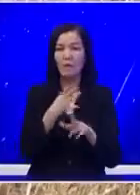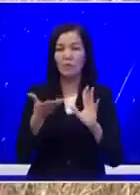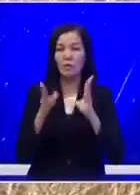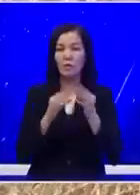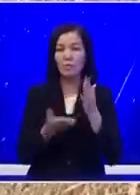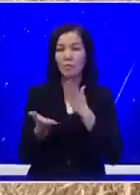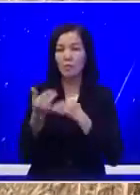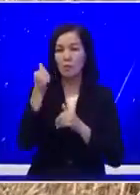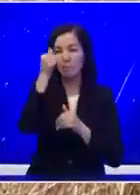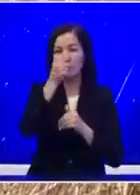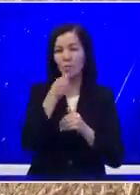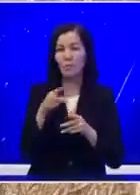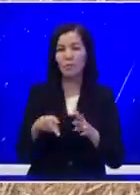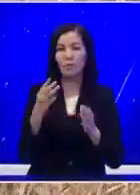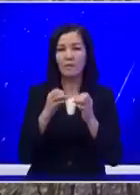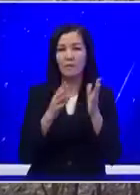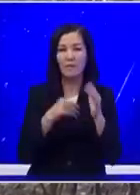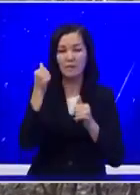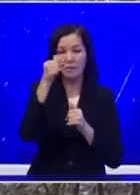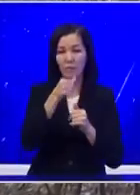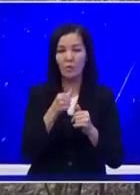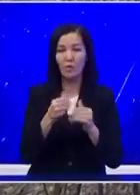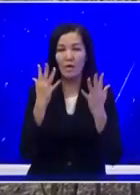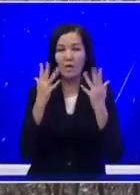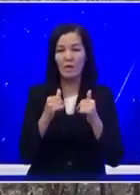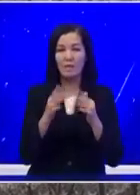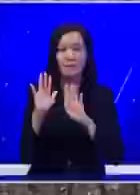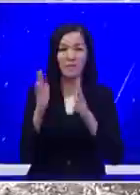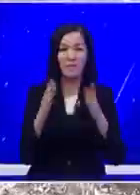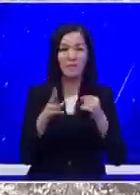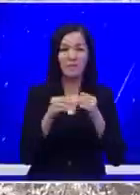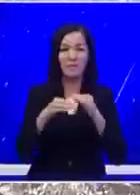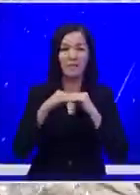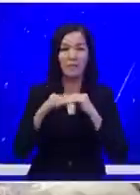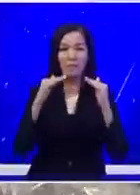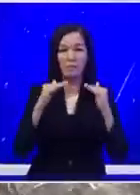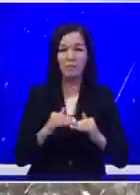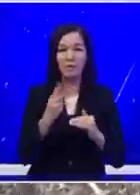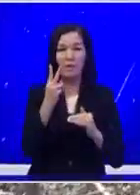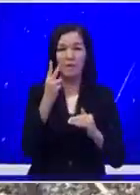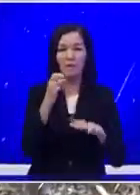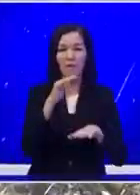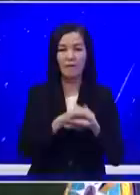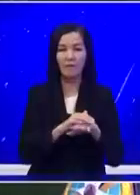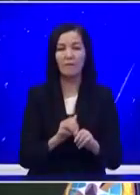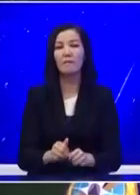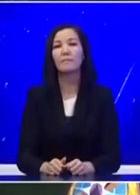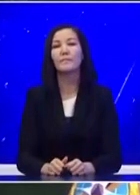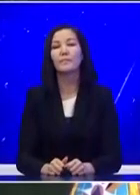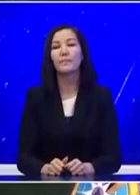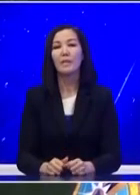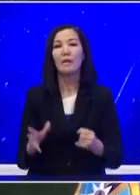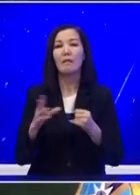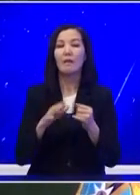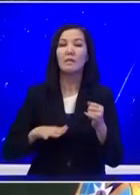сравнении с аналогичным периодом 2019 года количество лесных и степных пожаров уменьшилось на 200 фактов. На